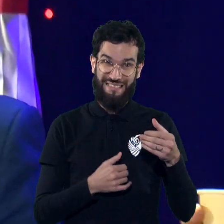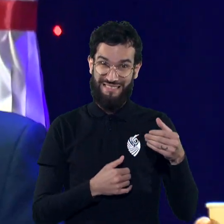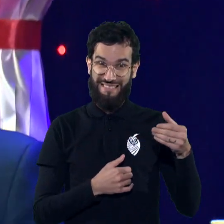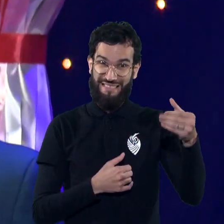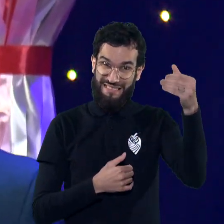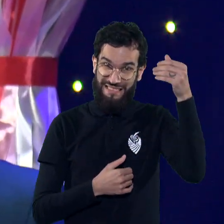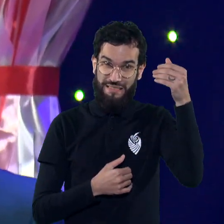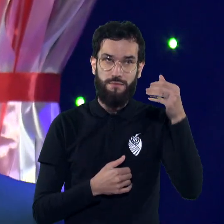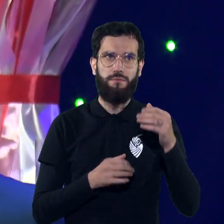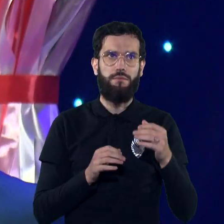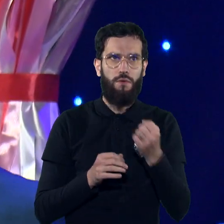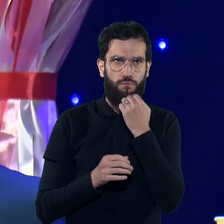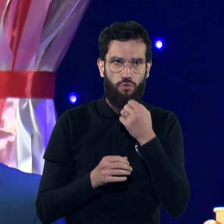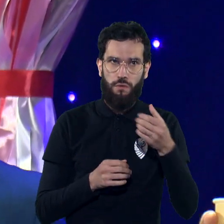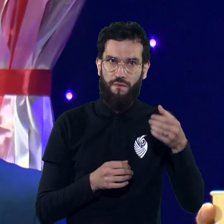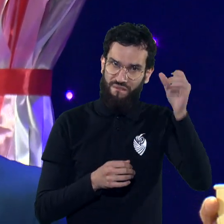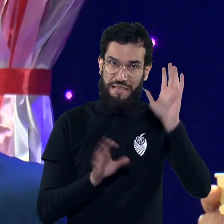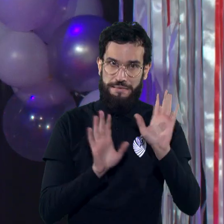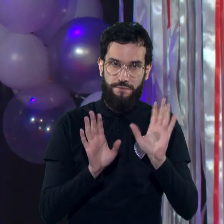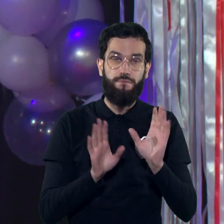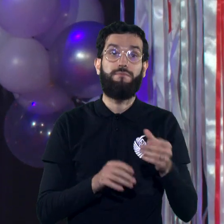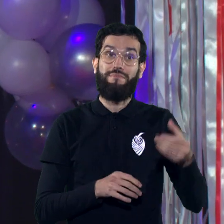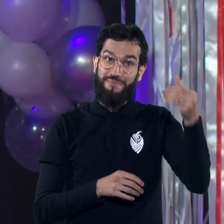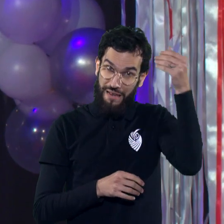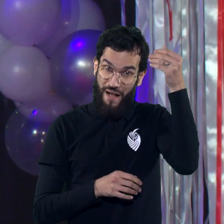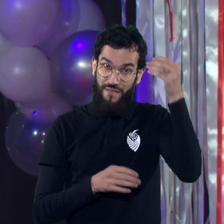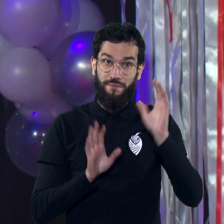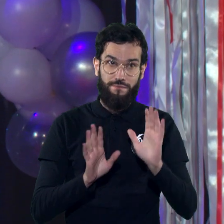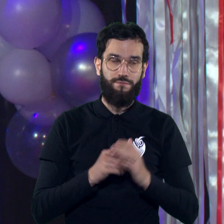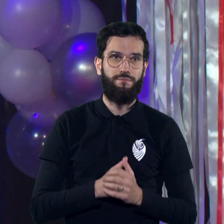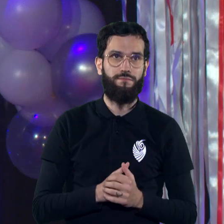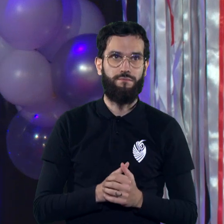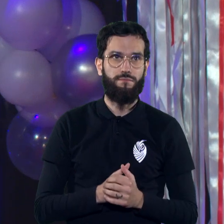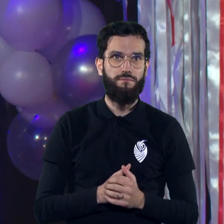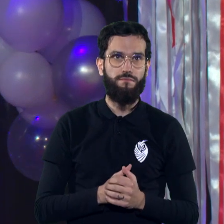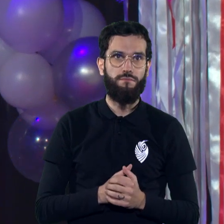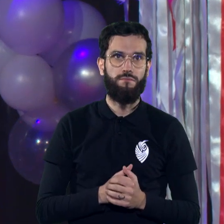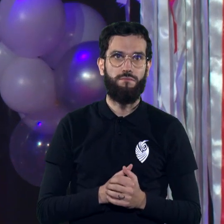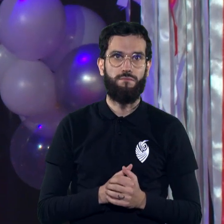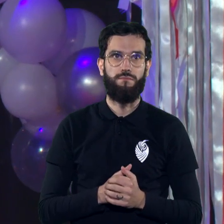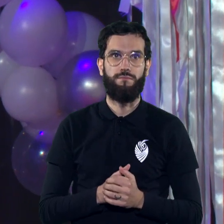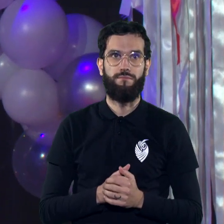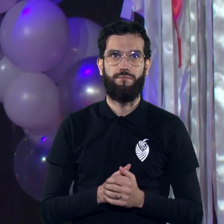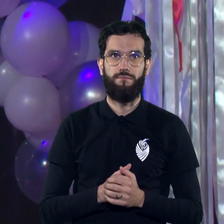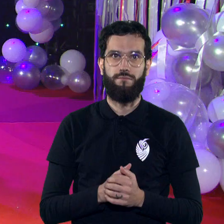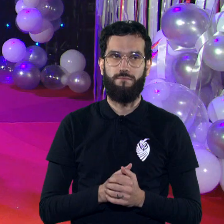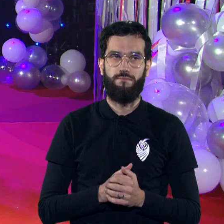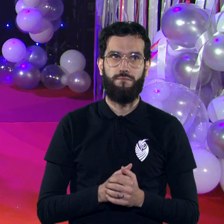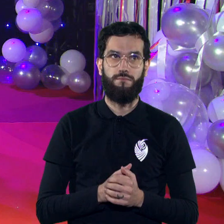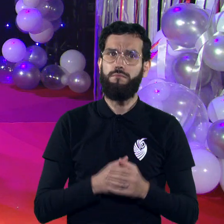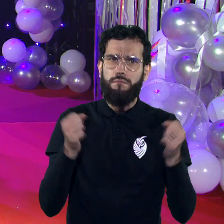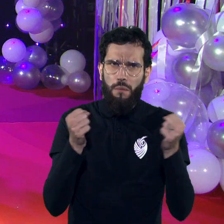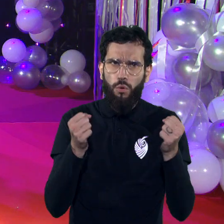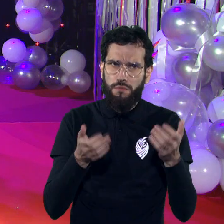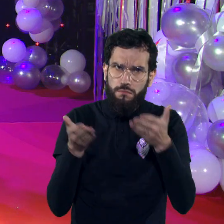ten pohár aj s tou vodou. Pozor, nevylej to, hej. Daj si to nad hlavu. Nad moju? Mhm. OK. Presne nad hlavu,